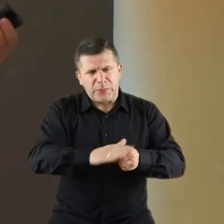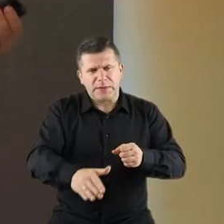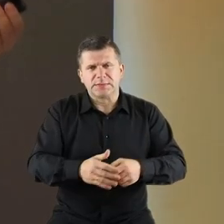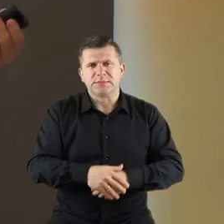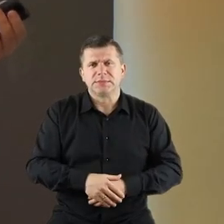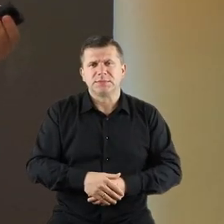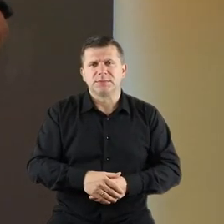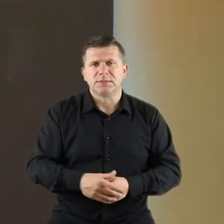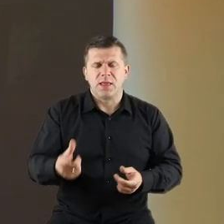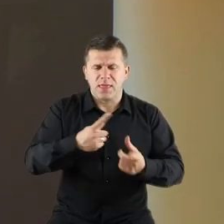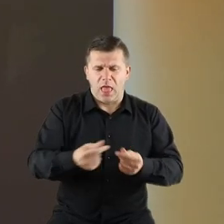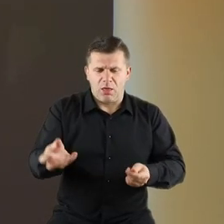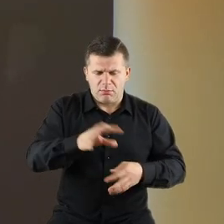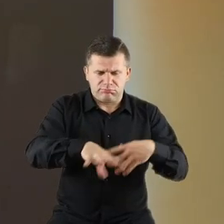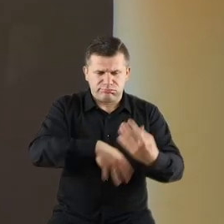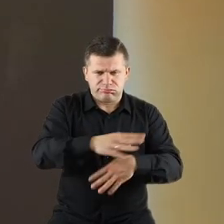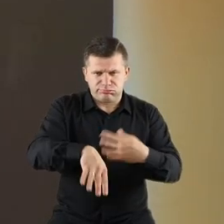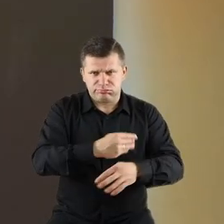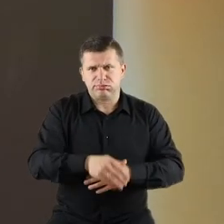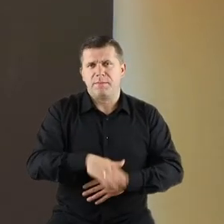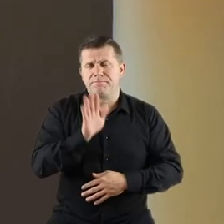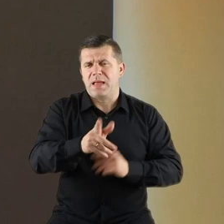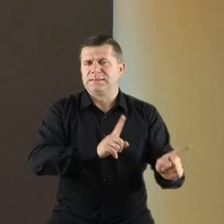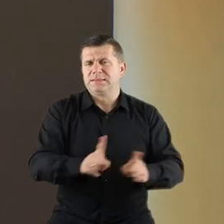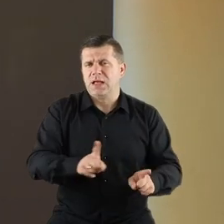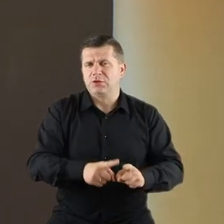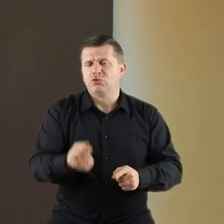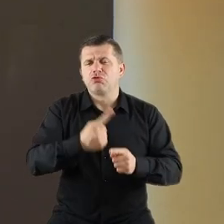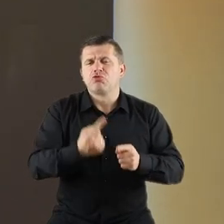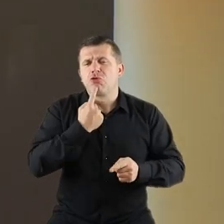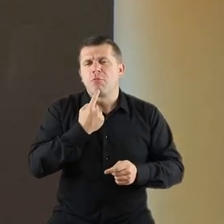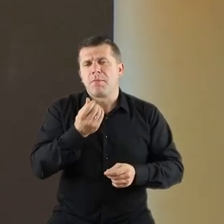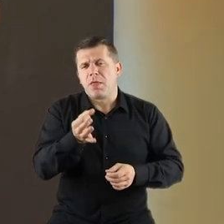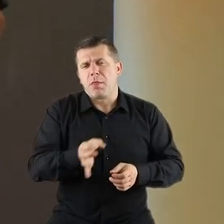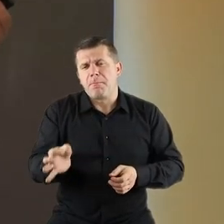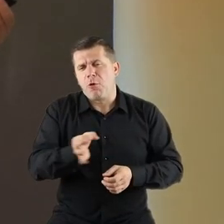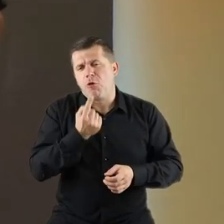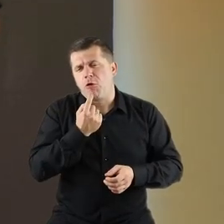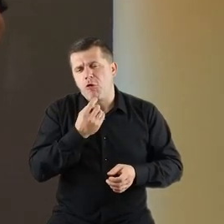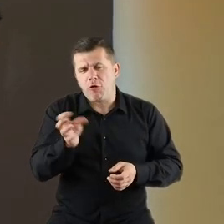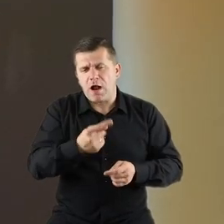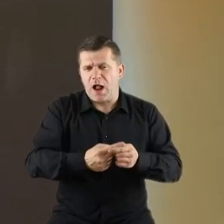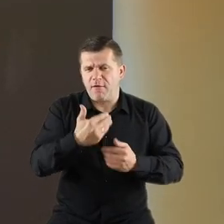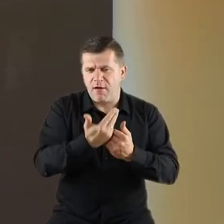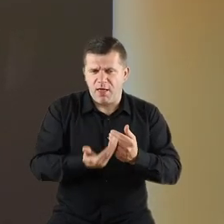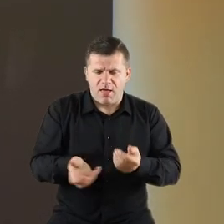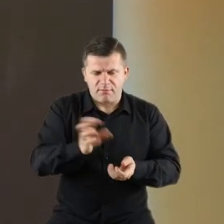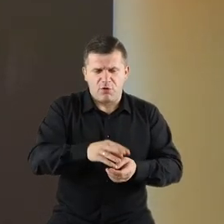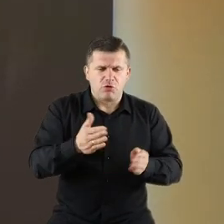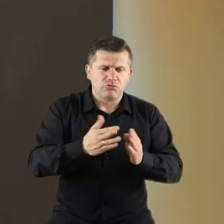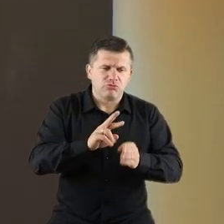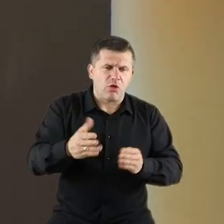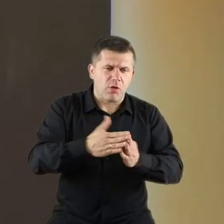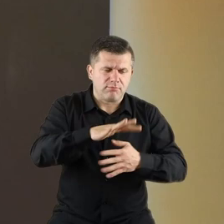tego tam się odbijało jajko bo to jakieś tam miało znaczenie drobne pieniądze monety tam grosiki kawałek chleba jeszcze jakieś rzeczy domowe